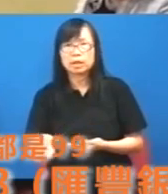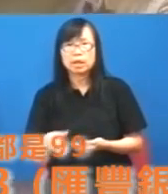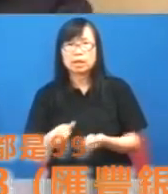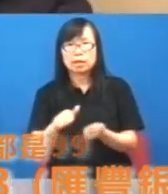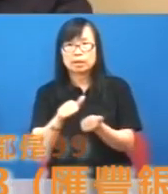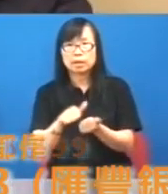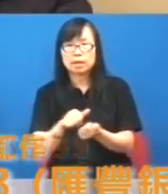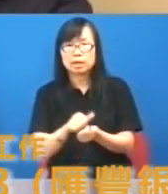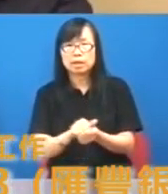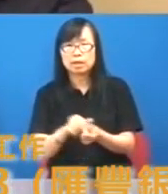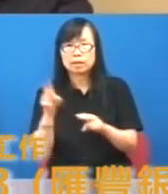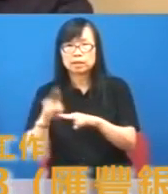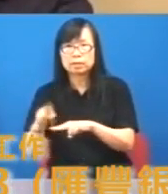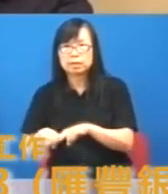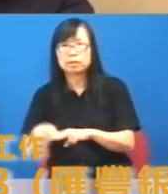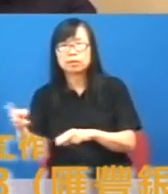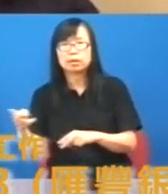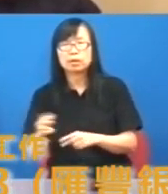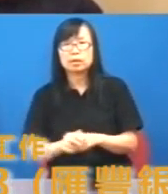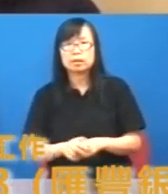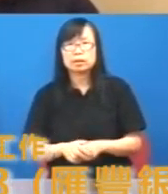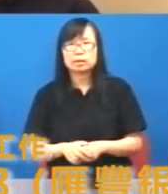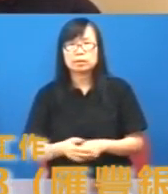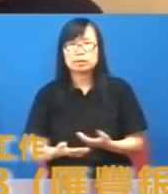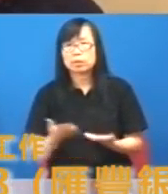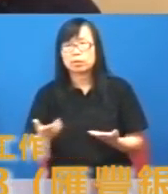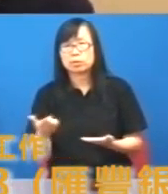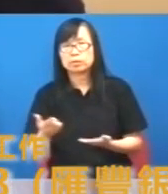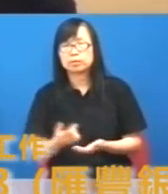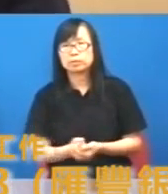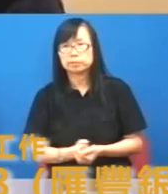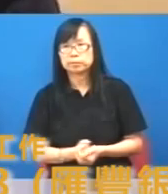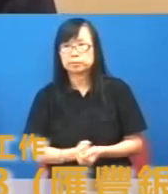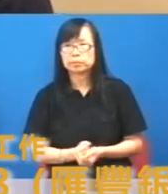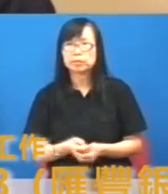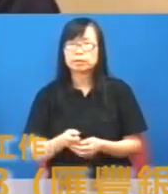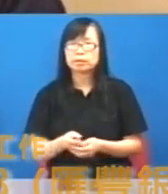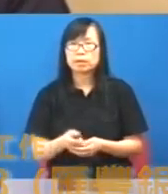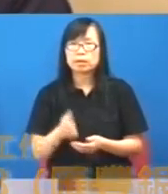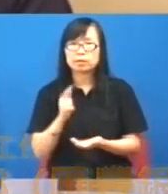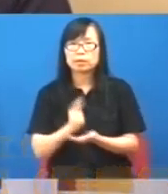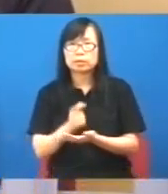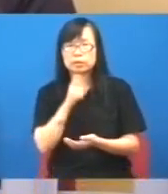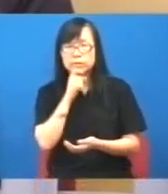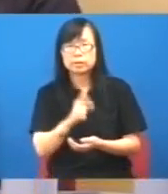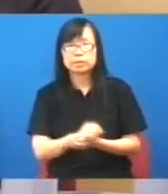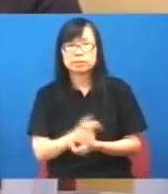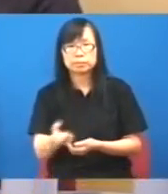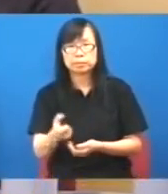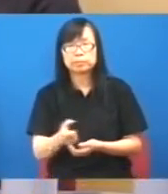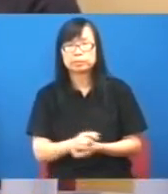個中共嘅統治之下，都有量化寬鬆衫咁啊，似乎封咗量衫啦，嘢冇所謂。 大家鬆下鬆， 最緊要過水濕腳啫嘛，係咪？